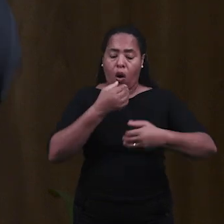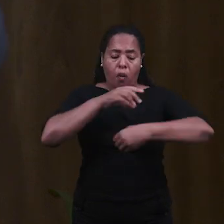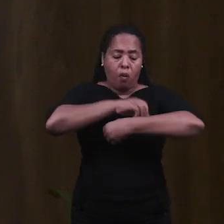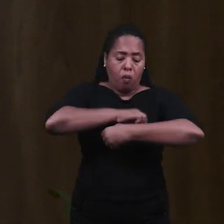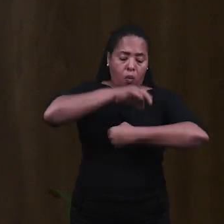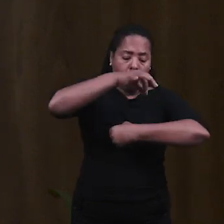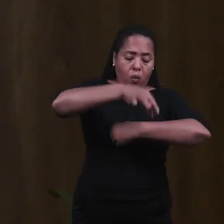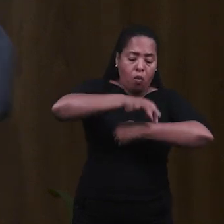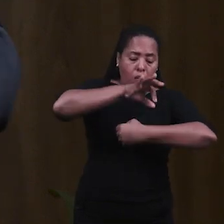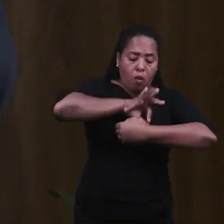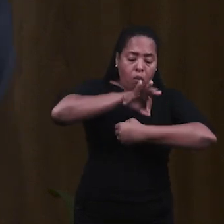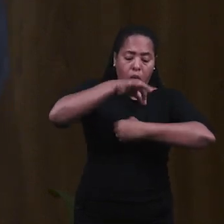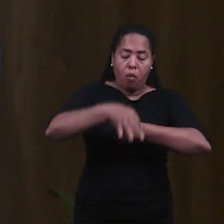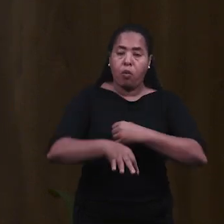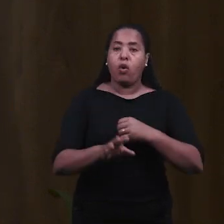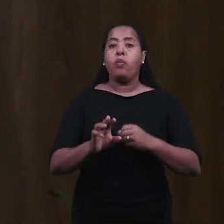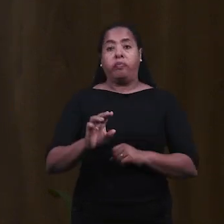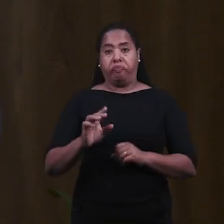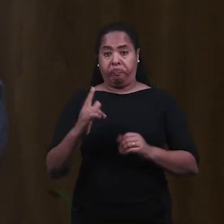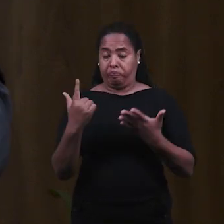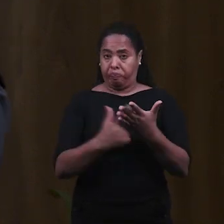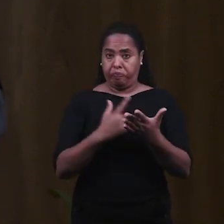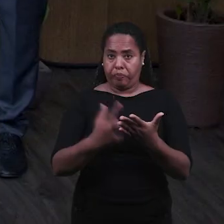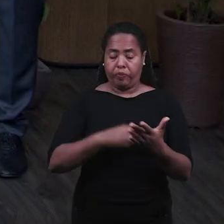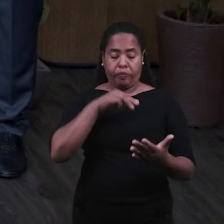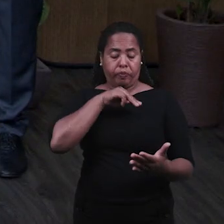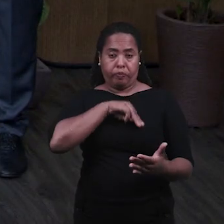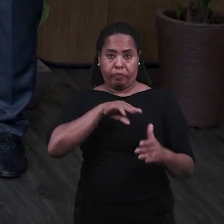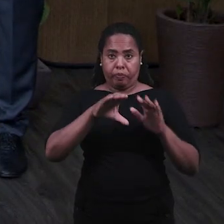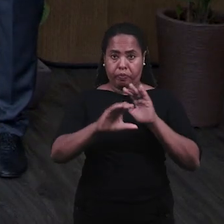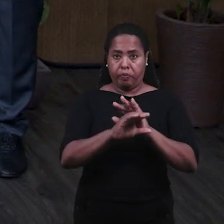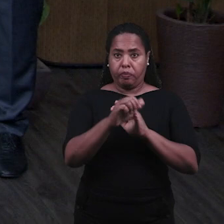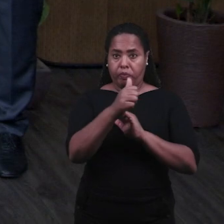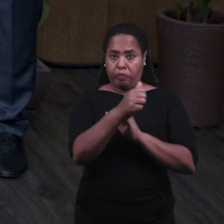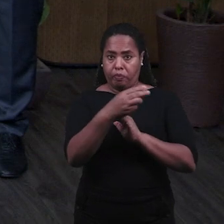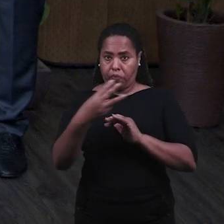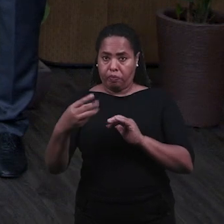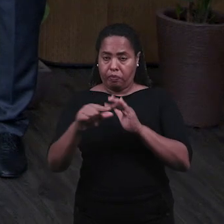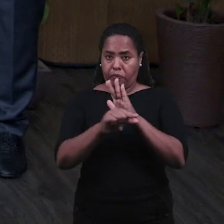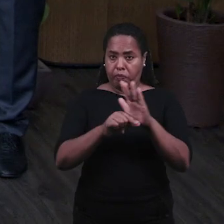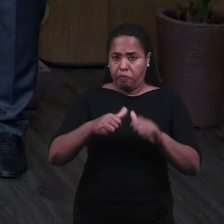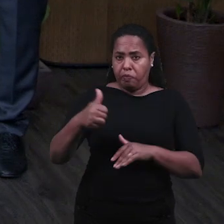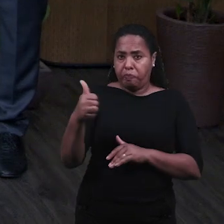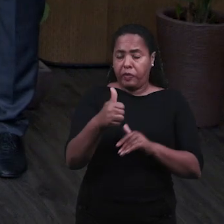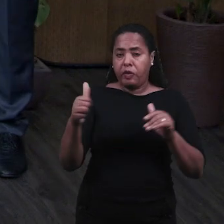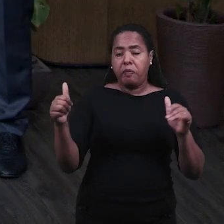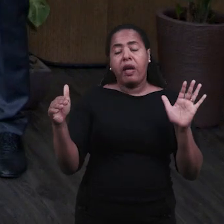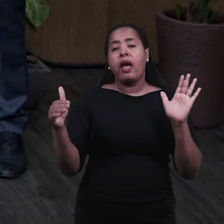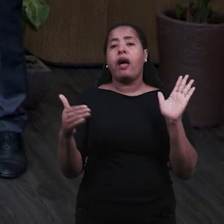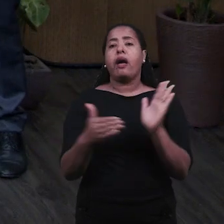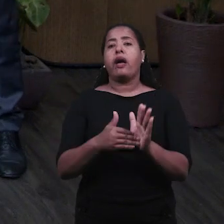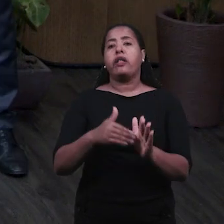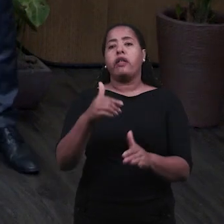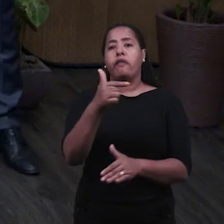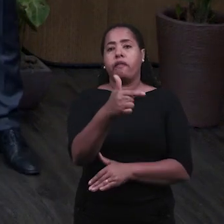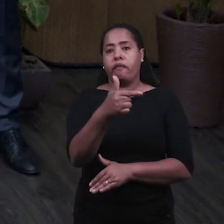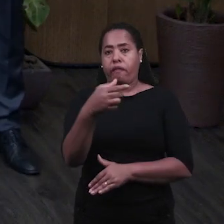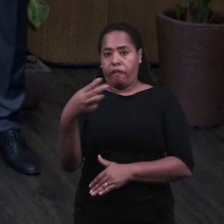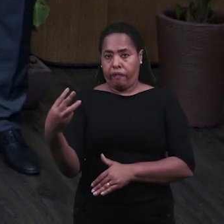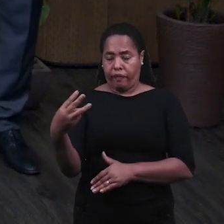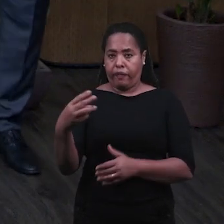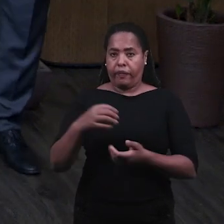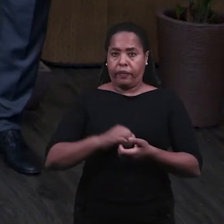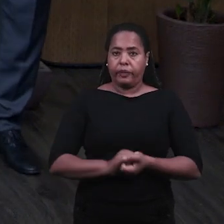est enregistrée en Matthieu, chapitre 13, du verset 1er au verset 23.